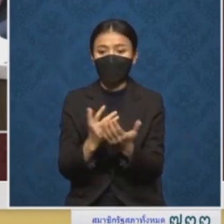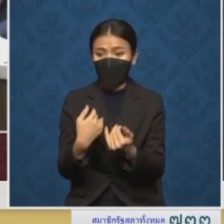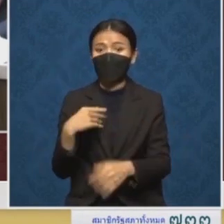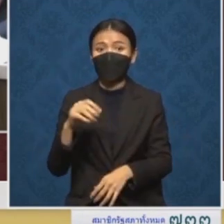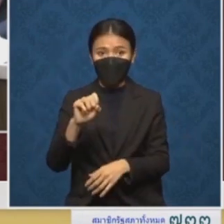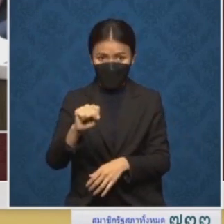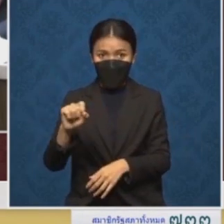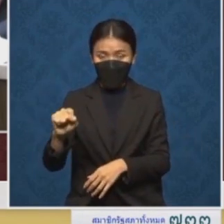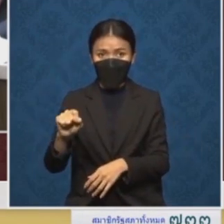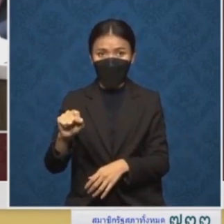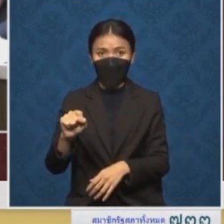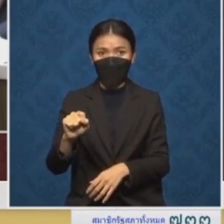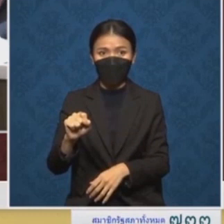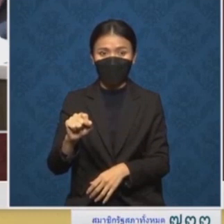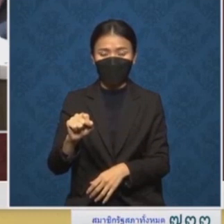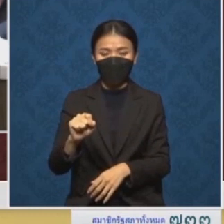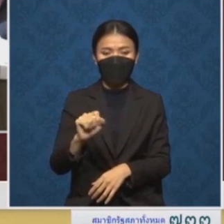ายกรัฐมนตรีได้มากขึ้นอีกด้วย